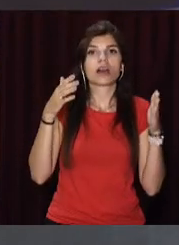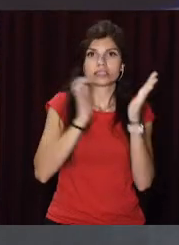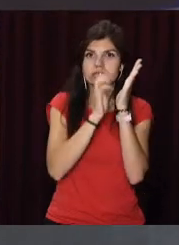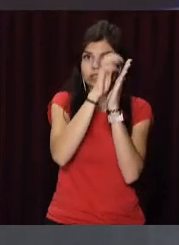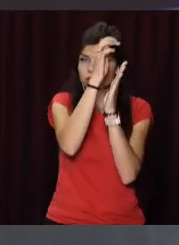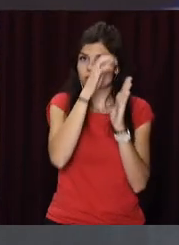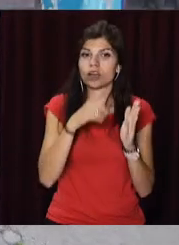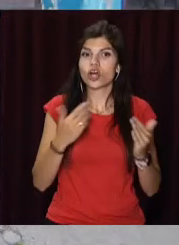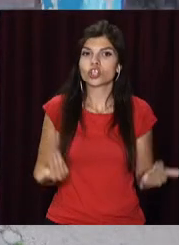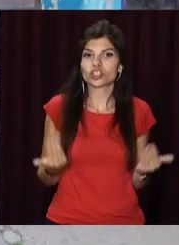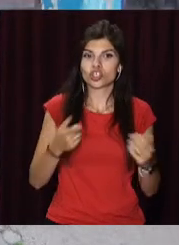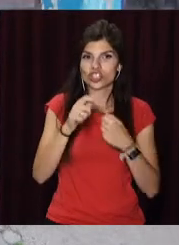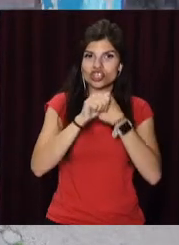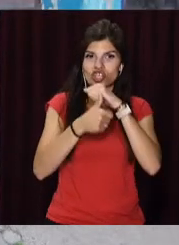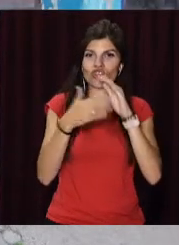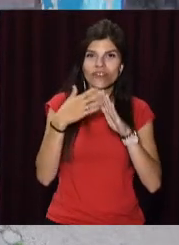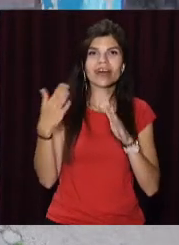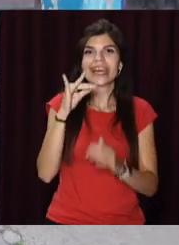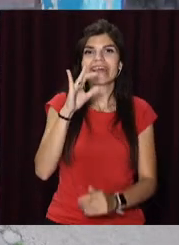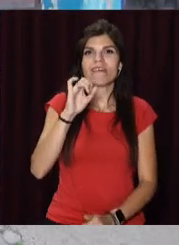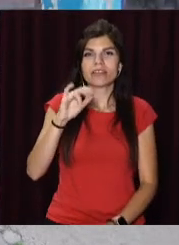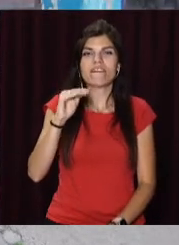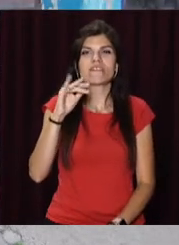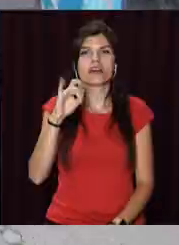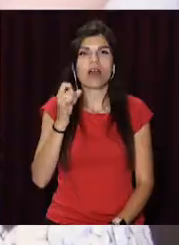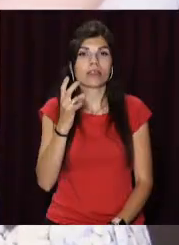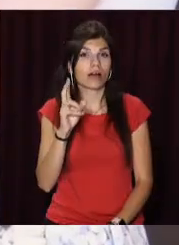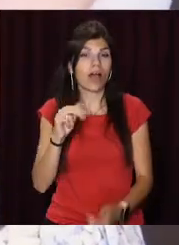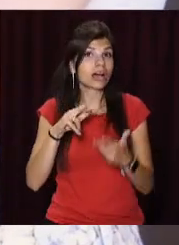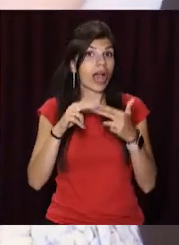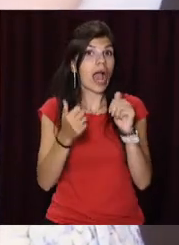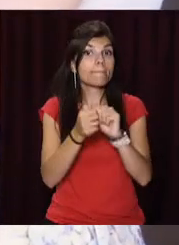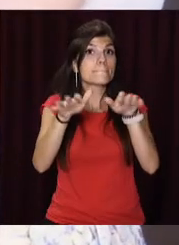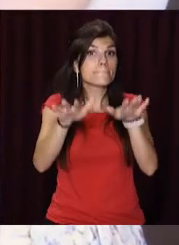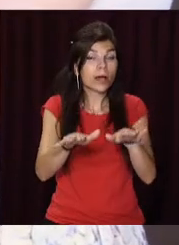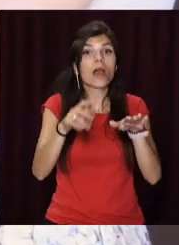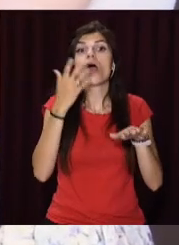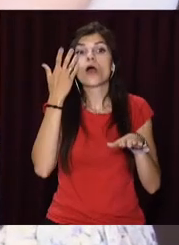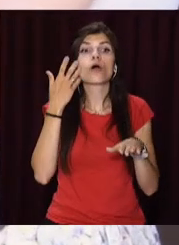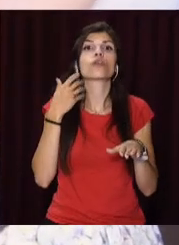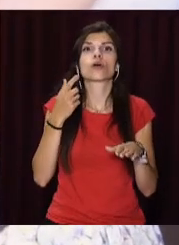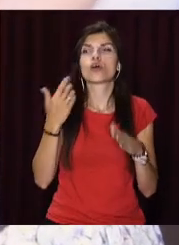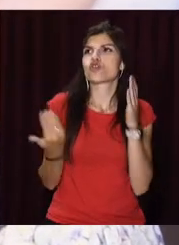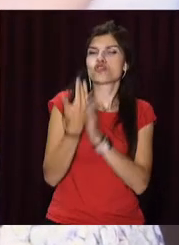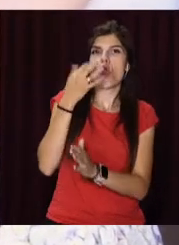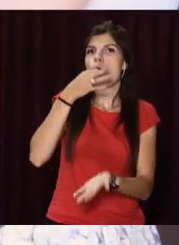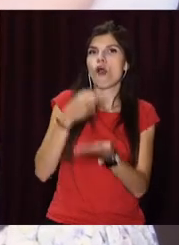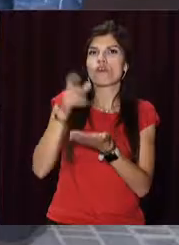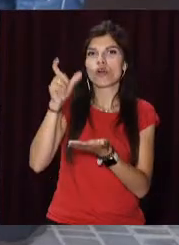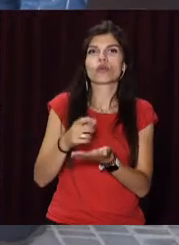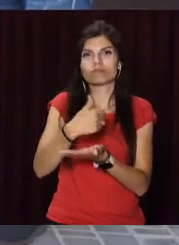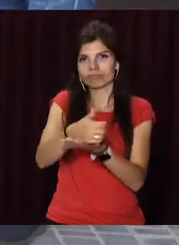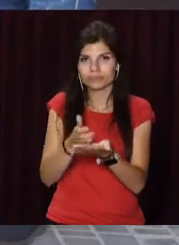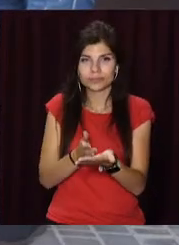розповідає мешканка 16-го будинку по вулиці Івана Франка у Кам'янському. І поки в місті не з'явилося нове комунальне підприємство, що обслуговує